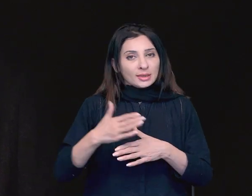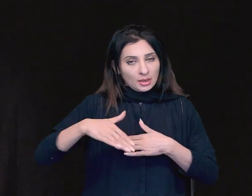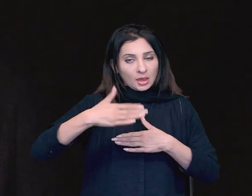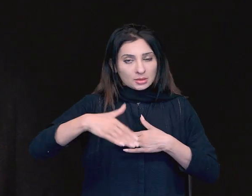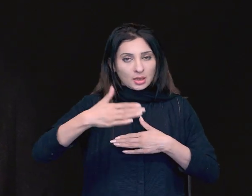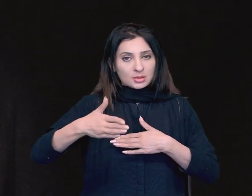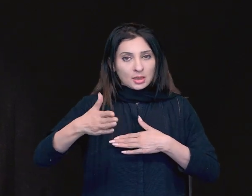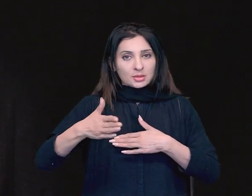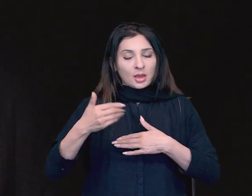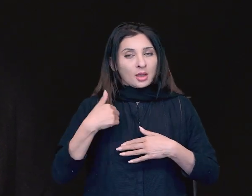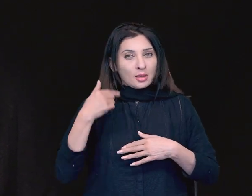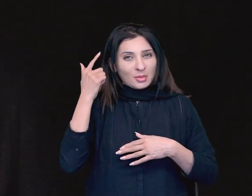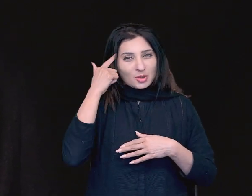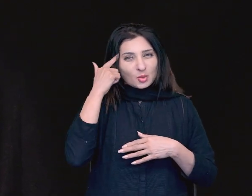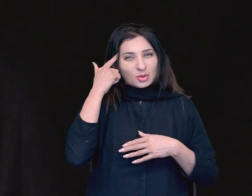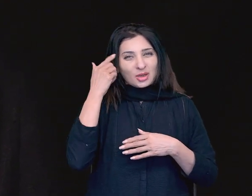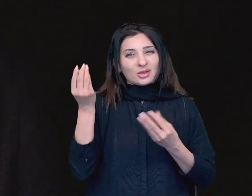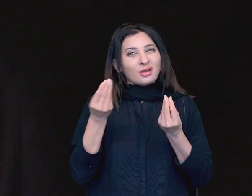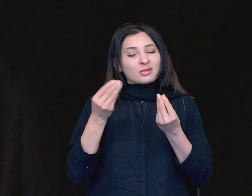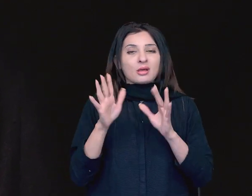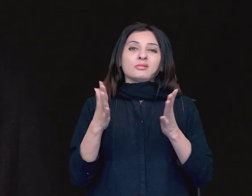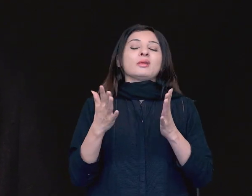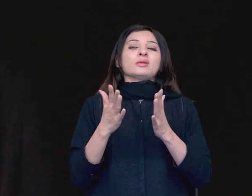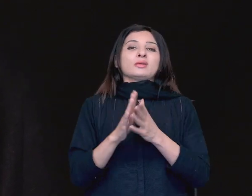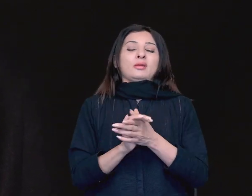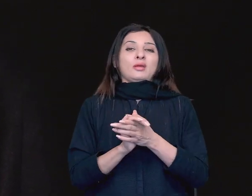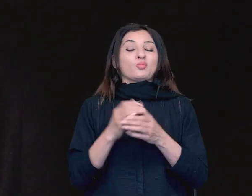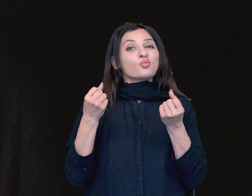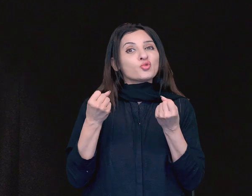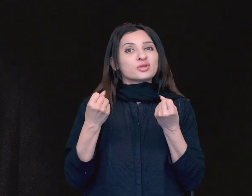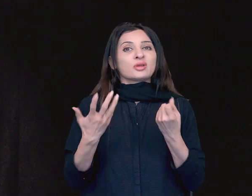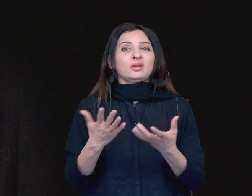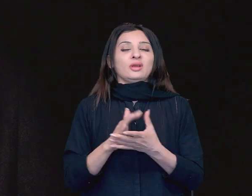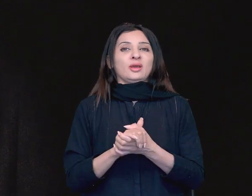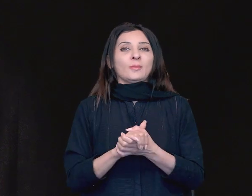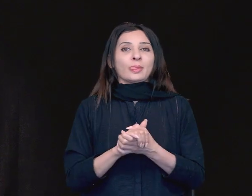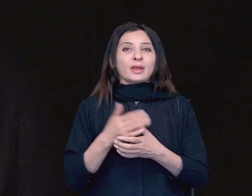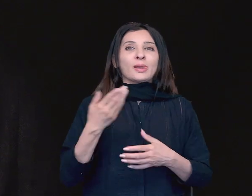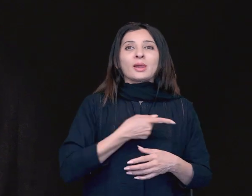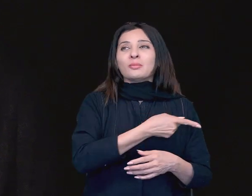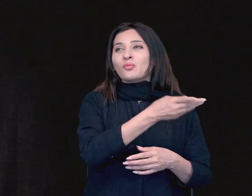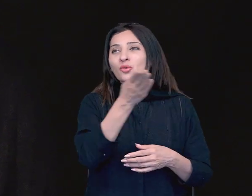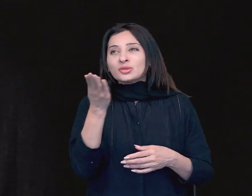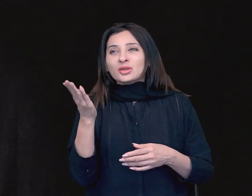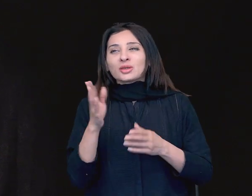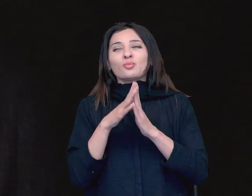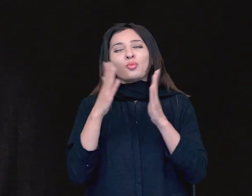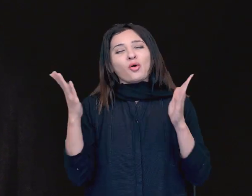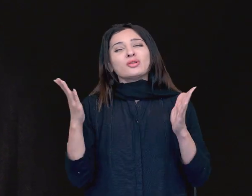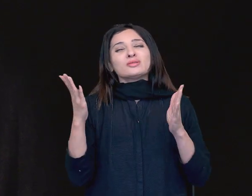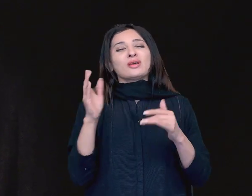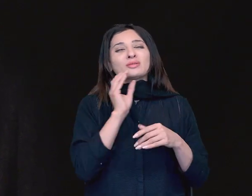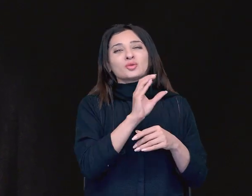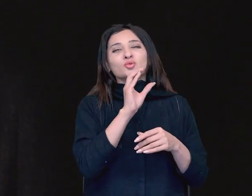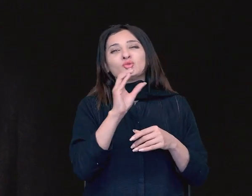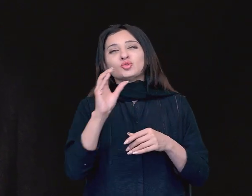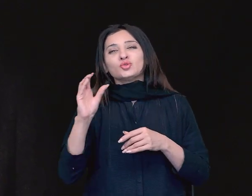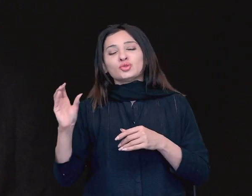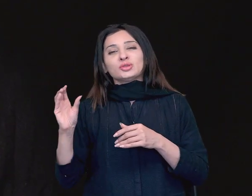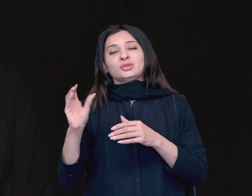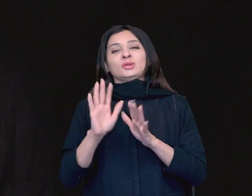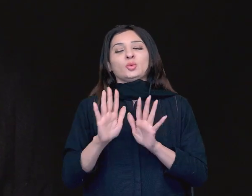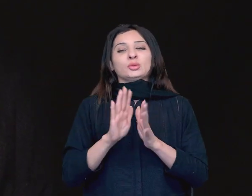अंदर हमारे मुआशरे की और बहुत से ऐसे पहलू हैं जिसकी वजह से चीज़ें होती हैं। और औरतों को जो एक्सेस टू हेल्थ